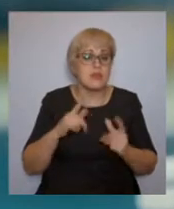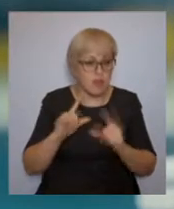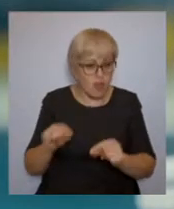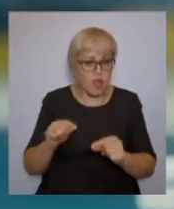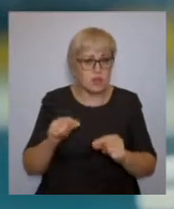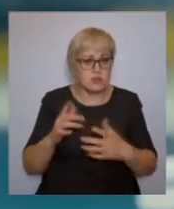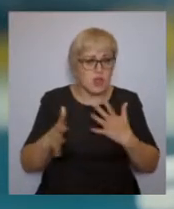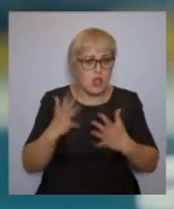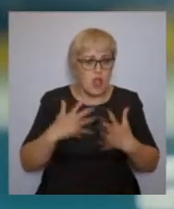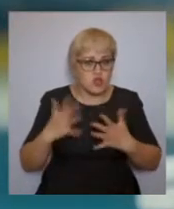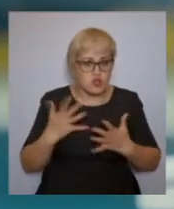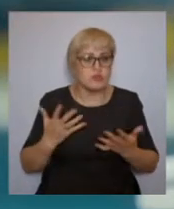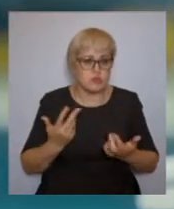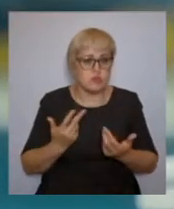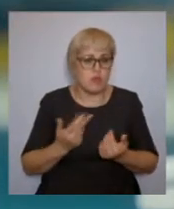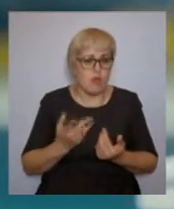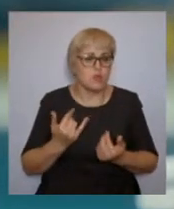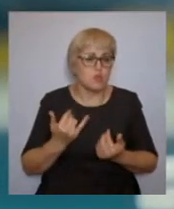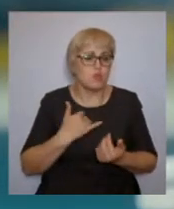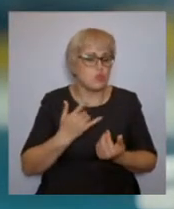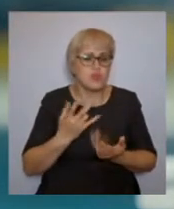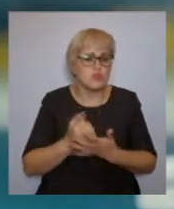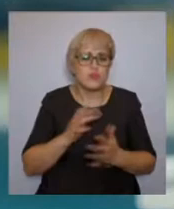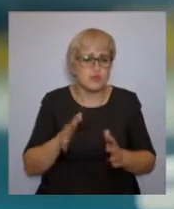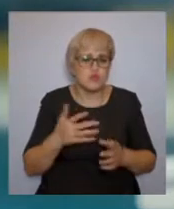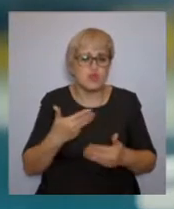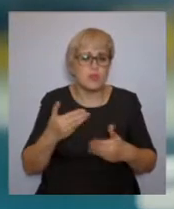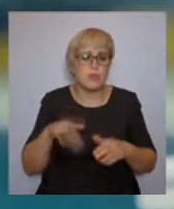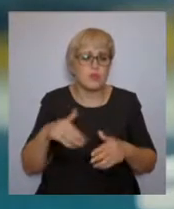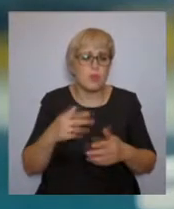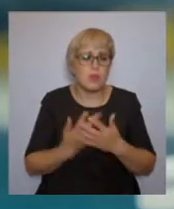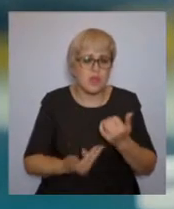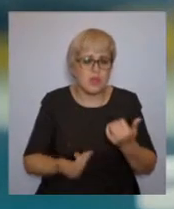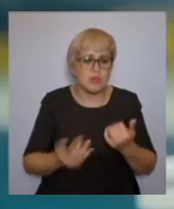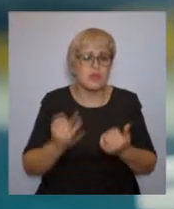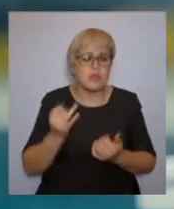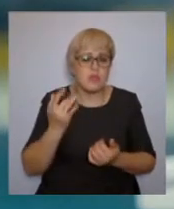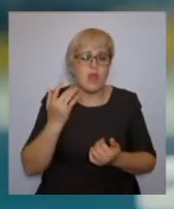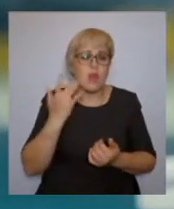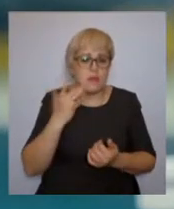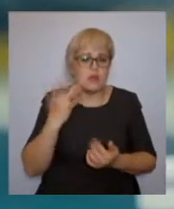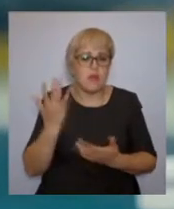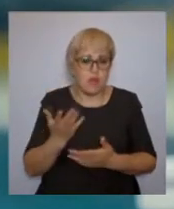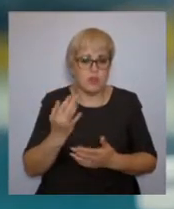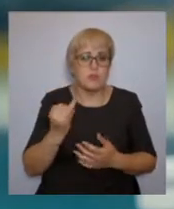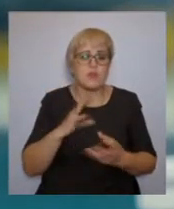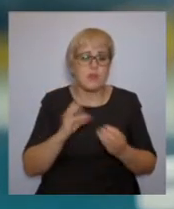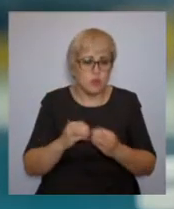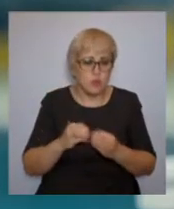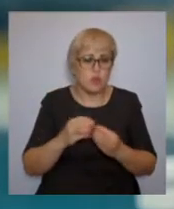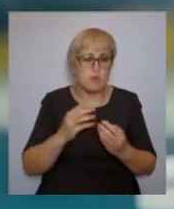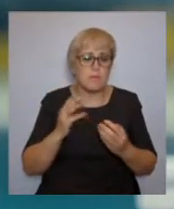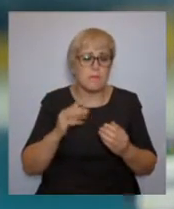по итогу предпоследний игрой мы понимаем что что